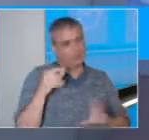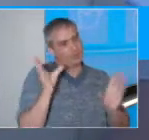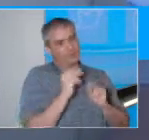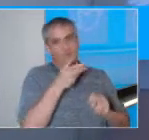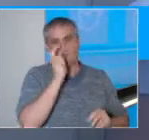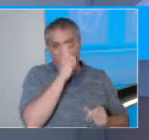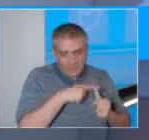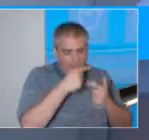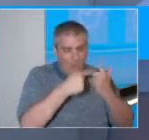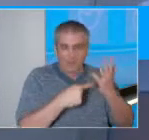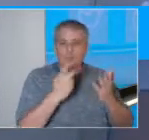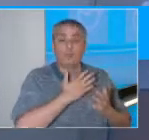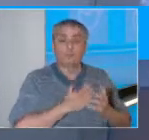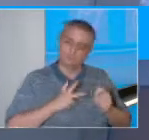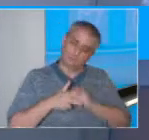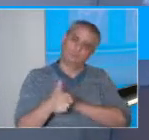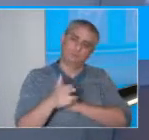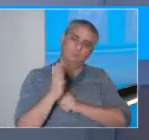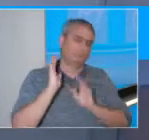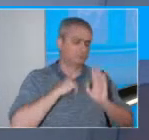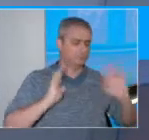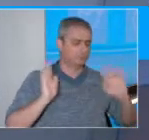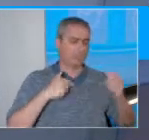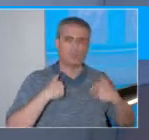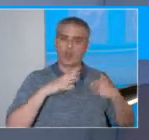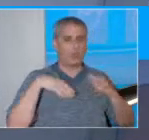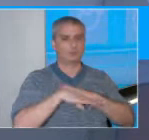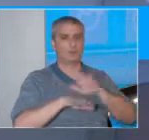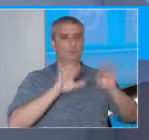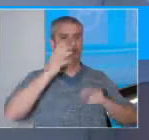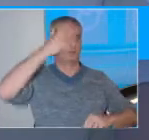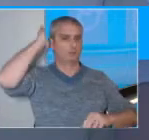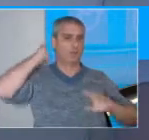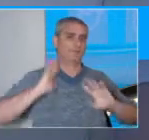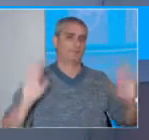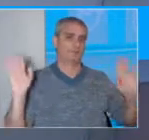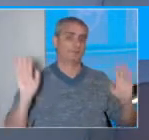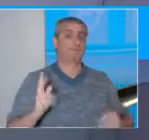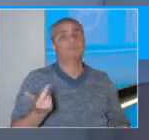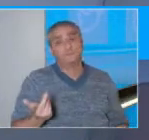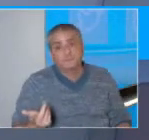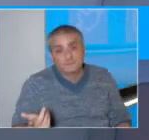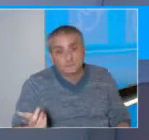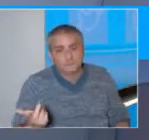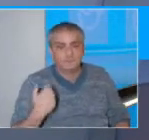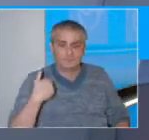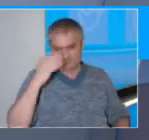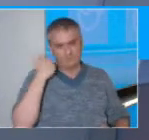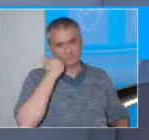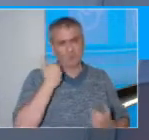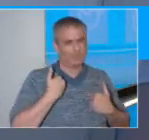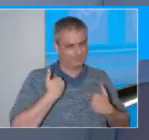עם בני גנץ וכן הלאה. הם רוצים לגדוע את זה באיבו ואומרים, לא נהיה תחת ממשלה של לפיד. אתה יודע, אנחנו מספיק